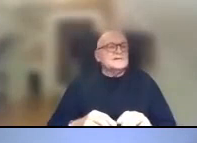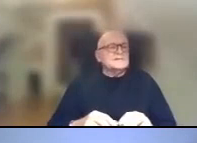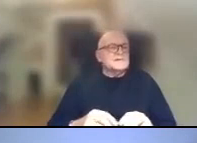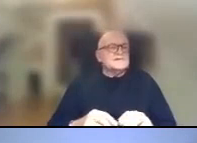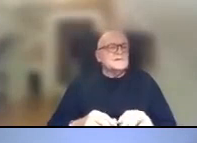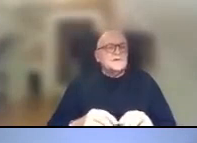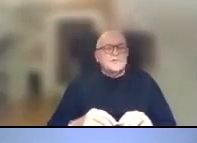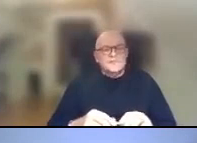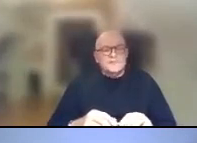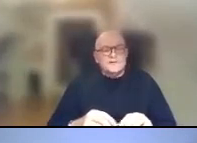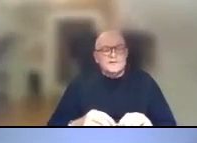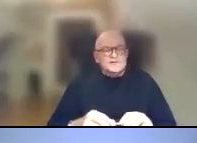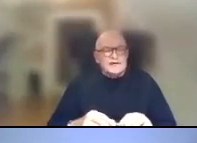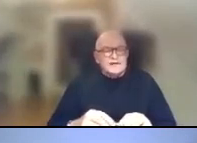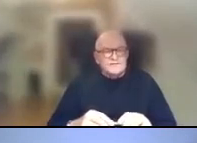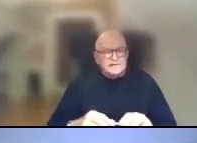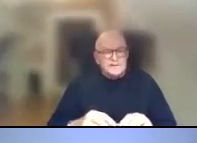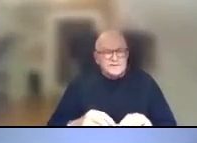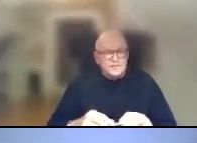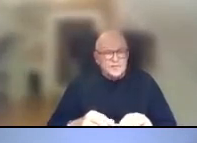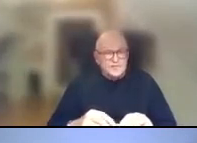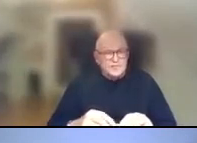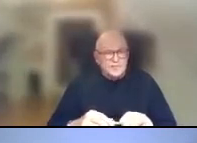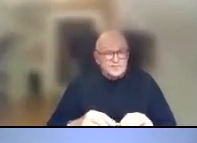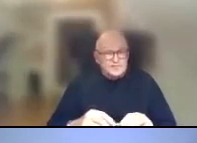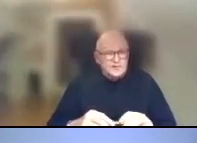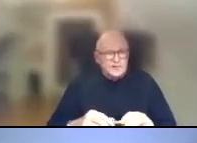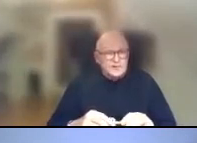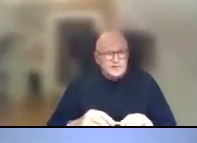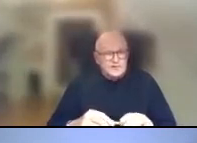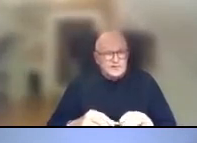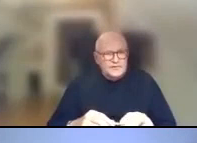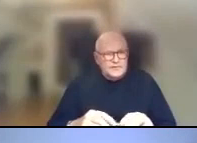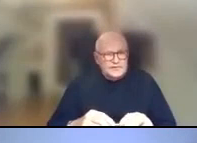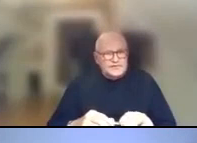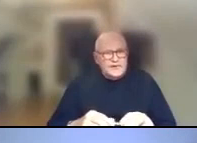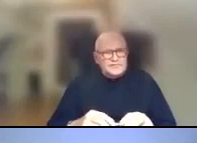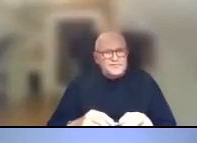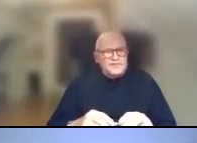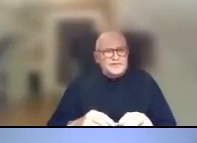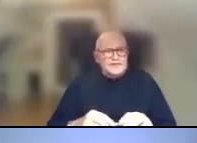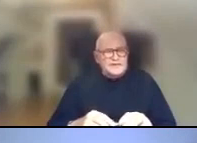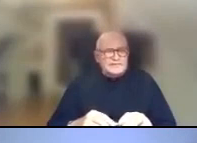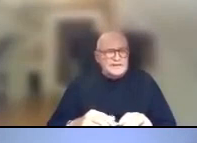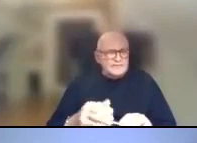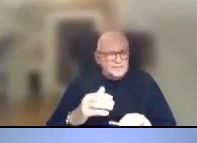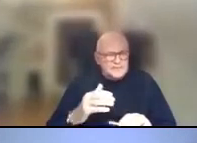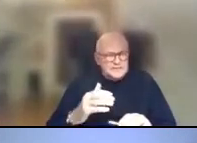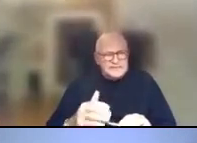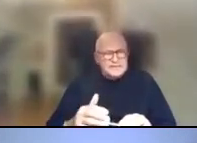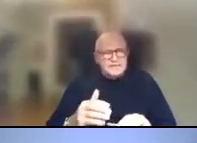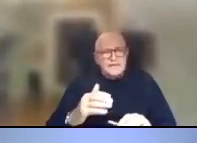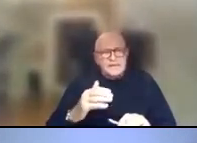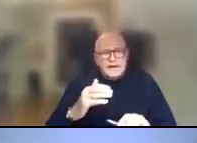locker gelassen hat und die Staatsanwaltschaft in Oldenburg nicht aus der Pflicht entlassen hat